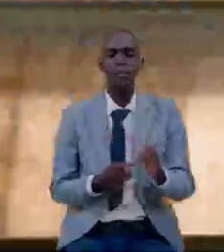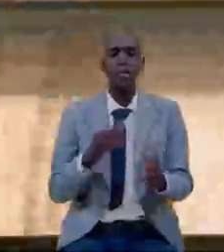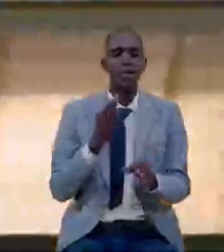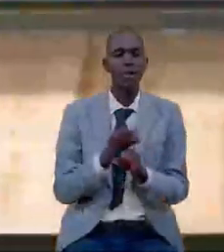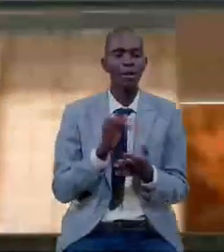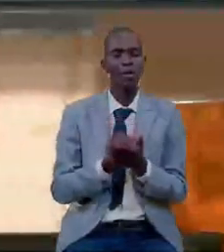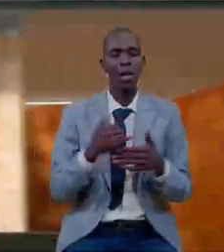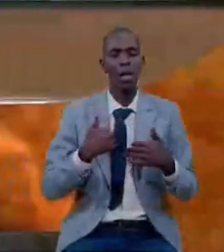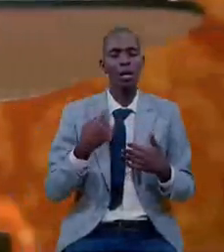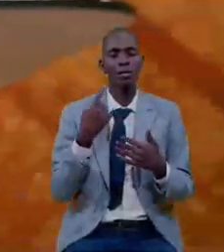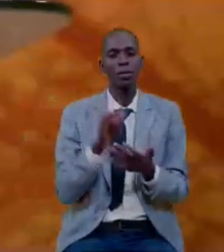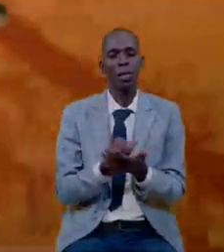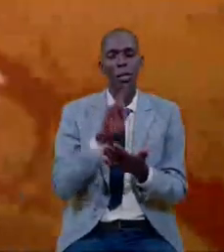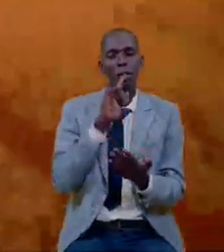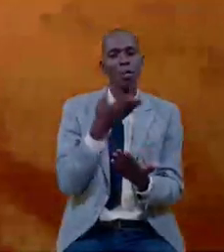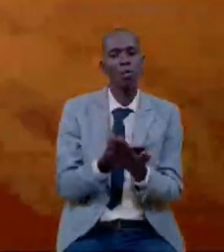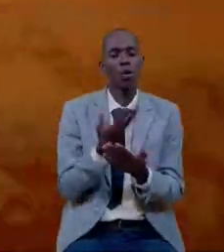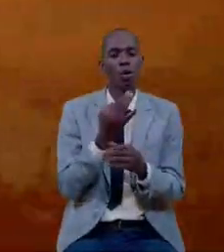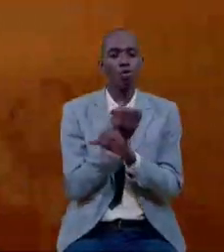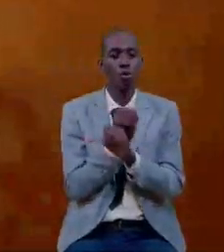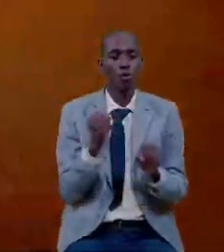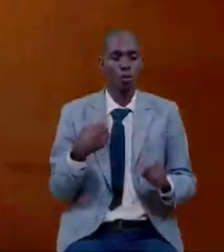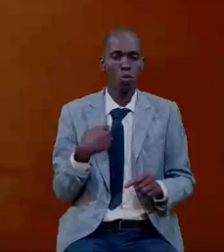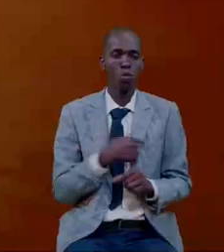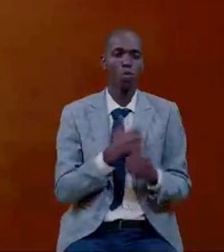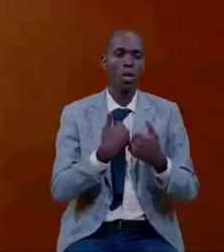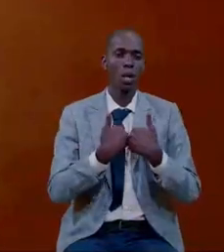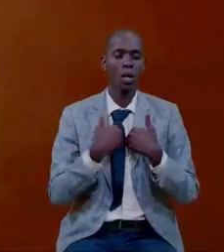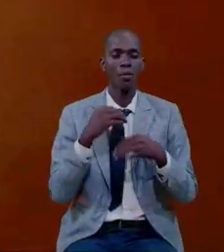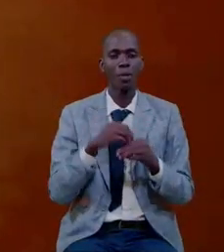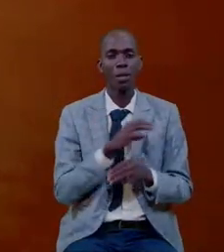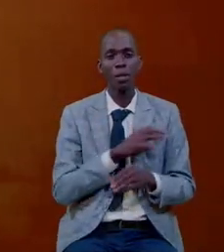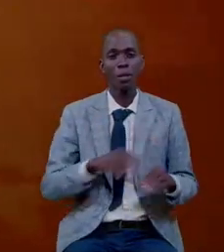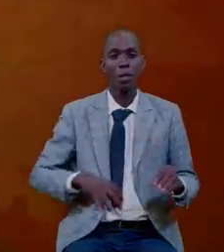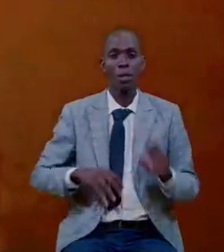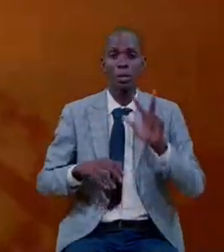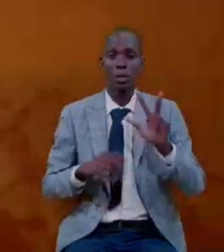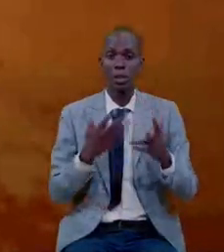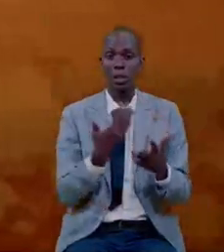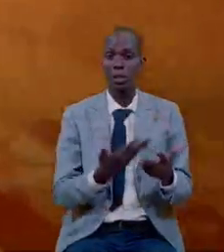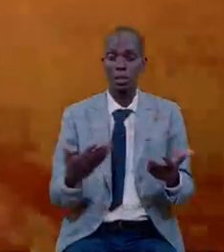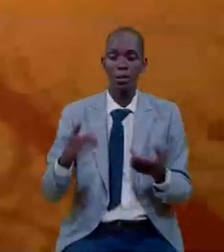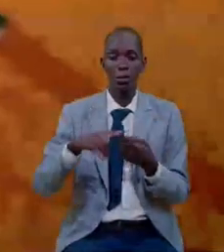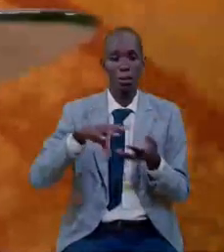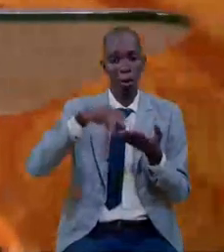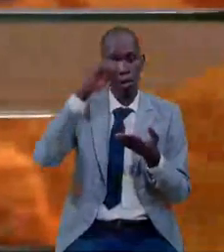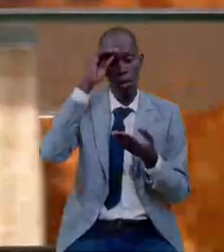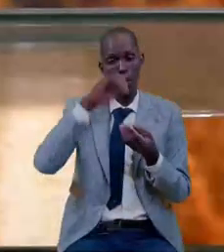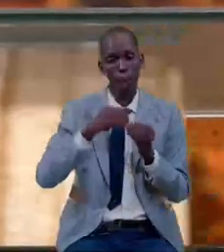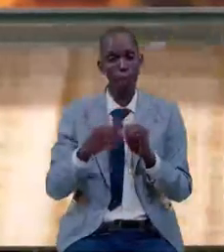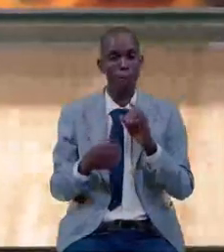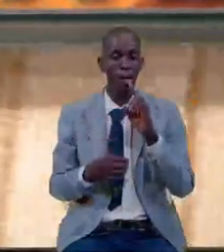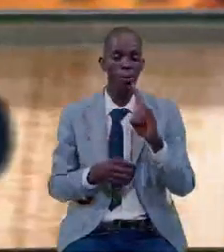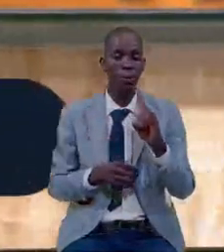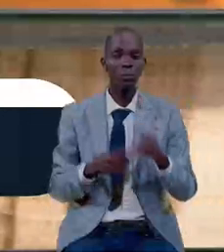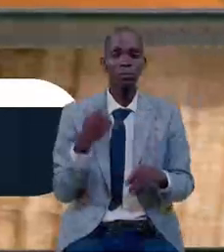ce salut que nous avons en Christ. Nous allons voir trois points et nous allons voir, premier point, la